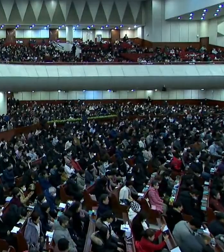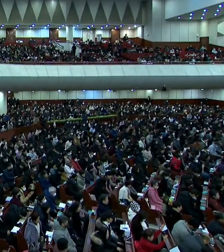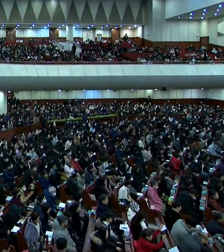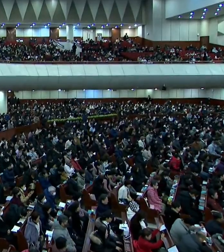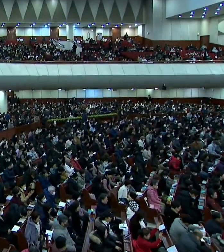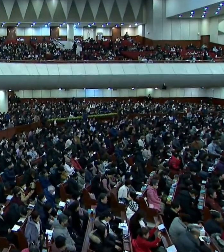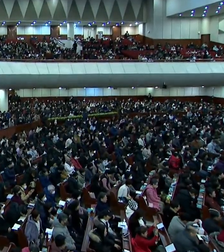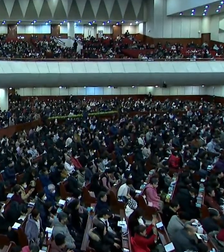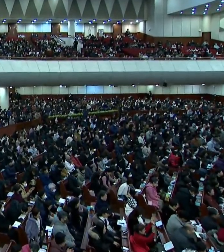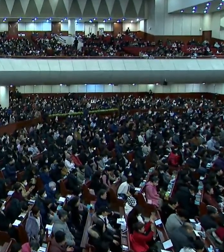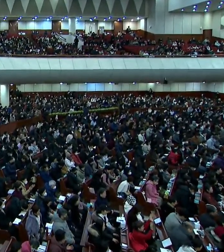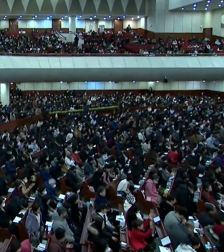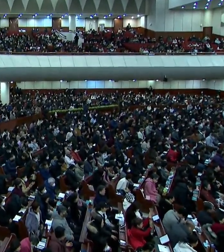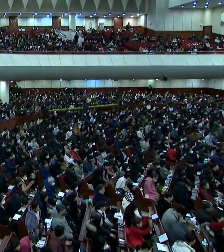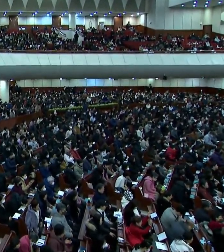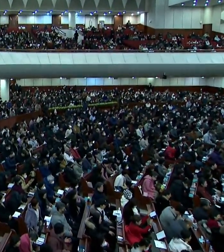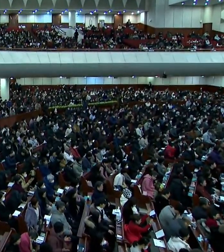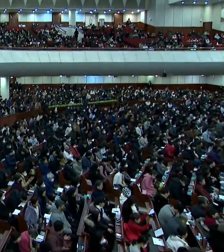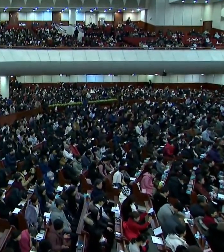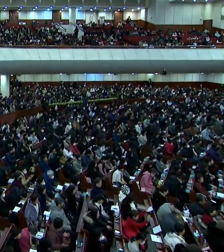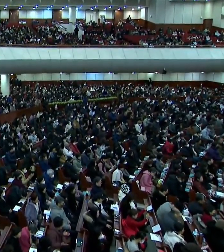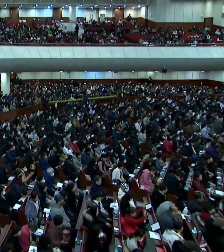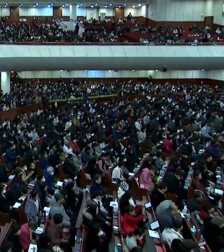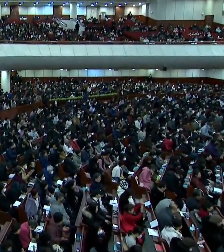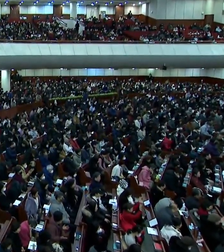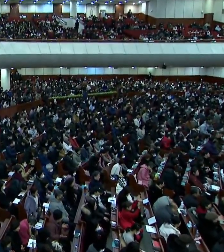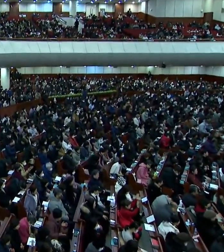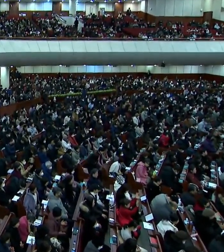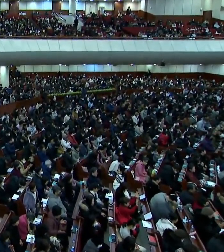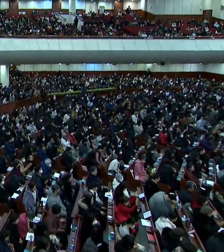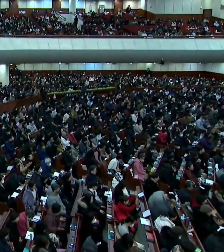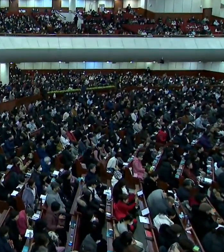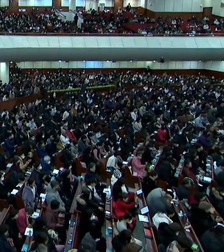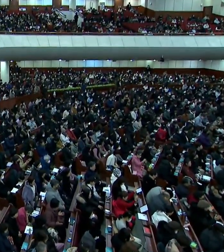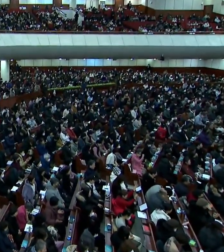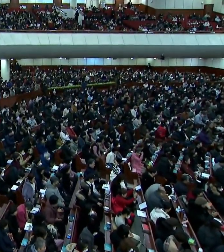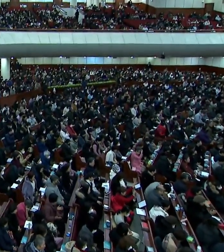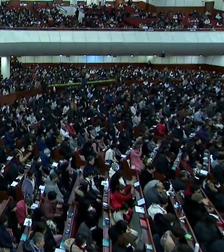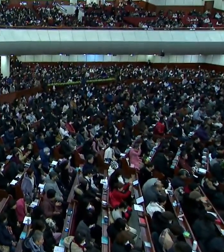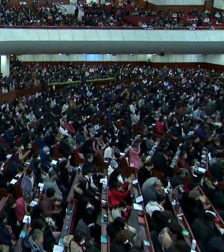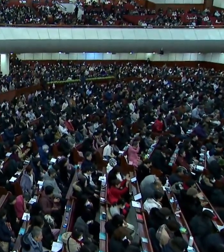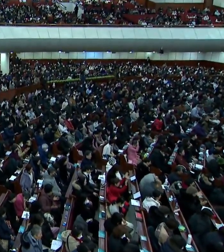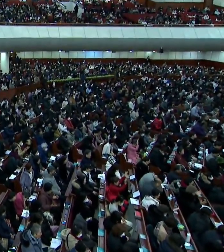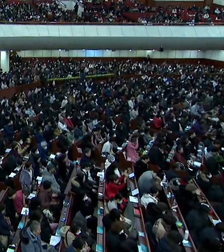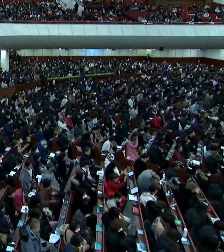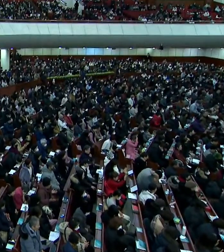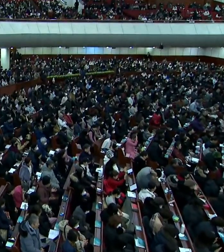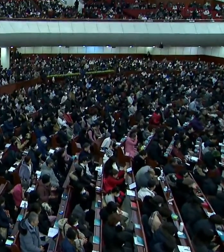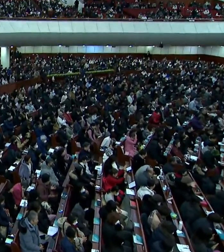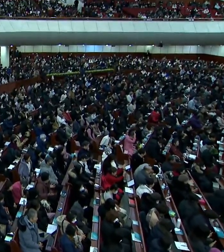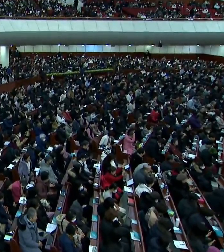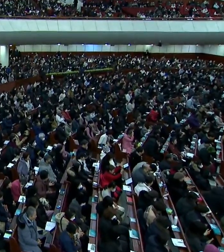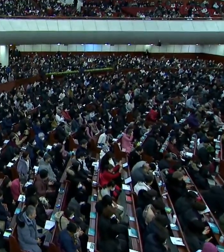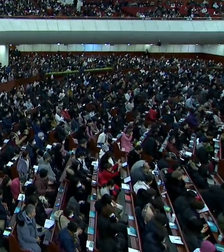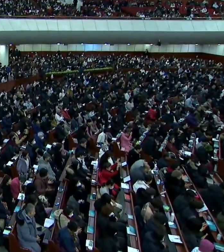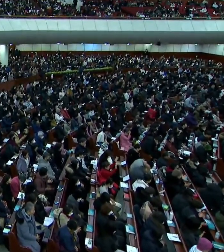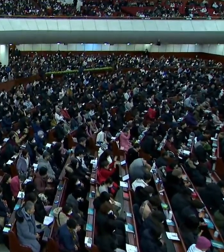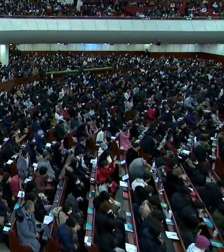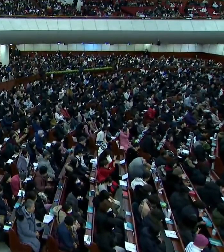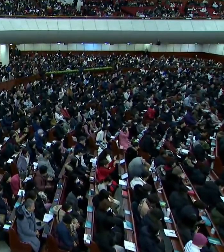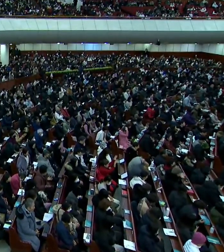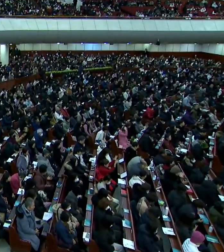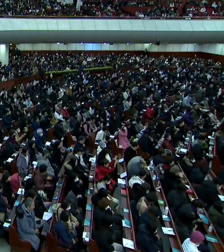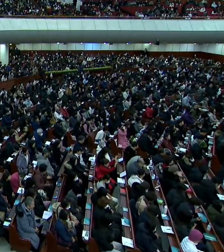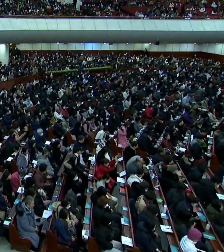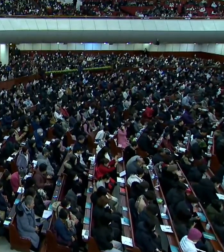주여, 마음을 모아 하나님을 찬양할 때에 쏟아부어주시는 주의 이름을 허락하여 주시옵소서. 오늘도